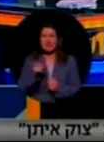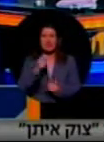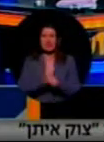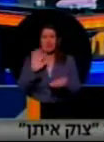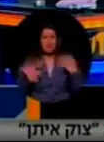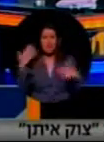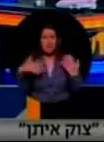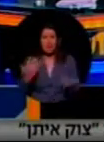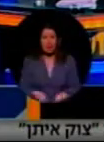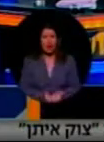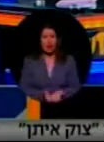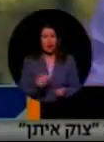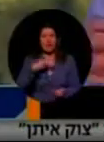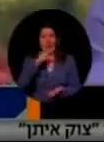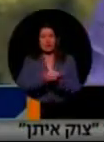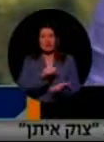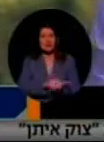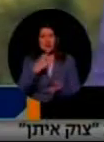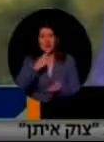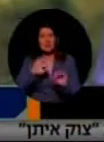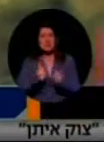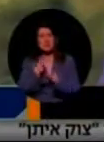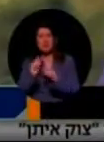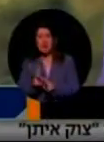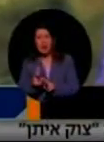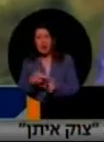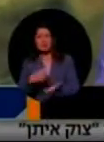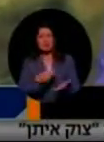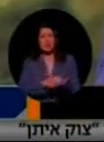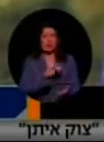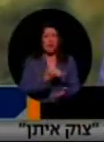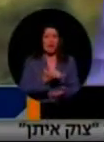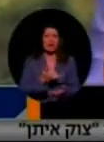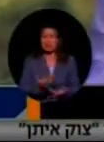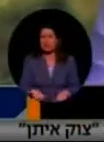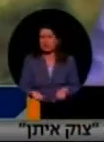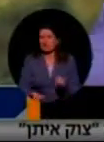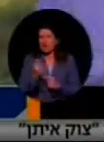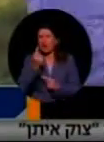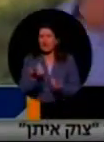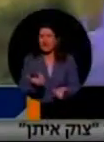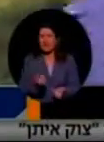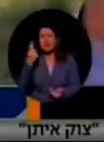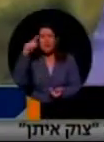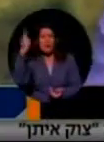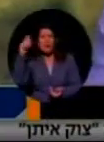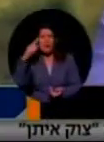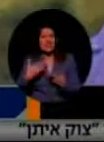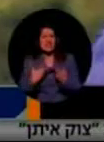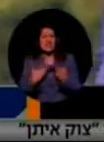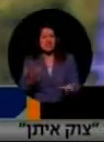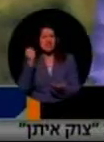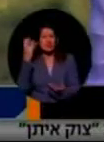ואני ראיתי גם אתמול בעיתון כתוב שאם תהיה מלחמה ישלמו פיצויים וזה, מאיפה כל הדברים האלה? אנשים ממציאים דברים ואחר כך מצטטים